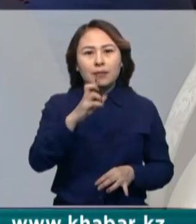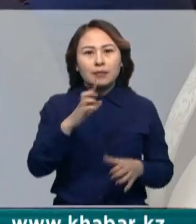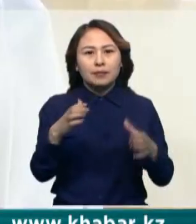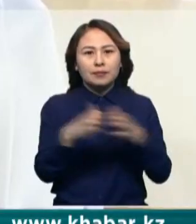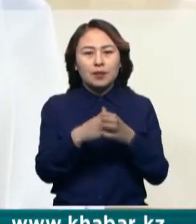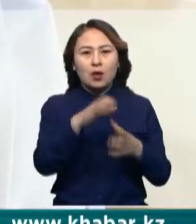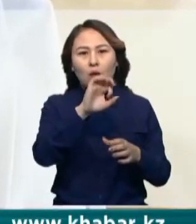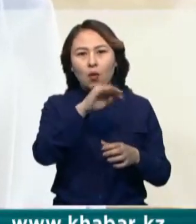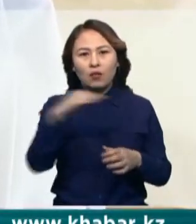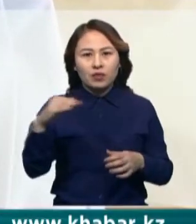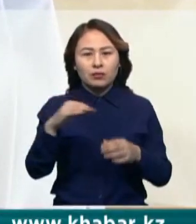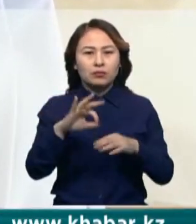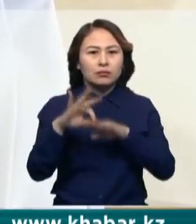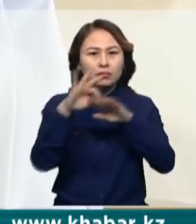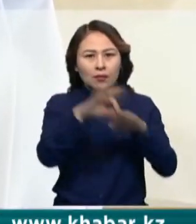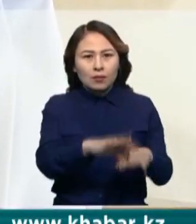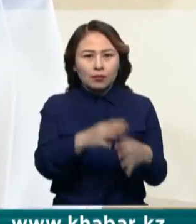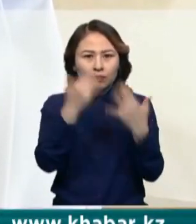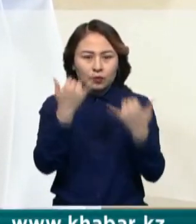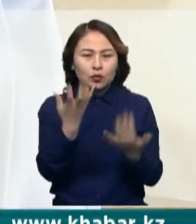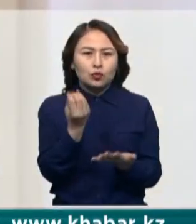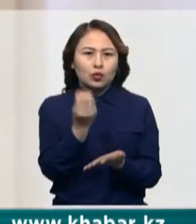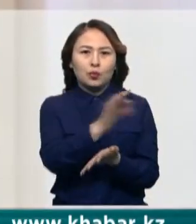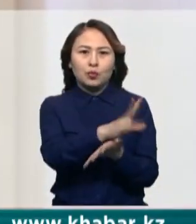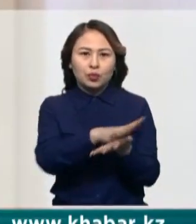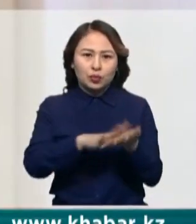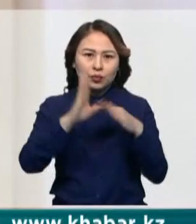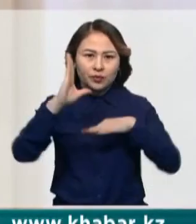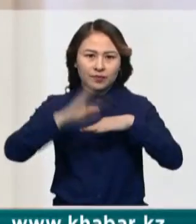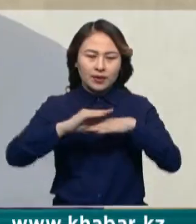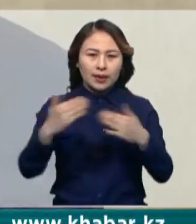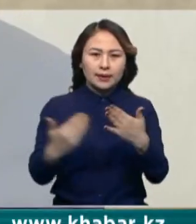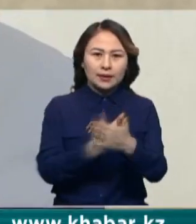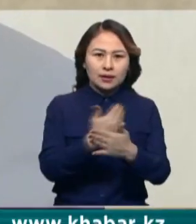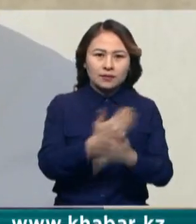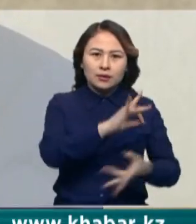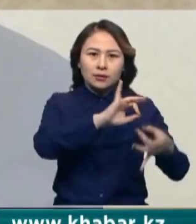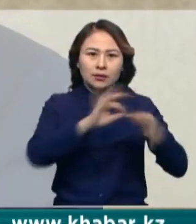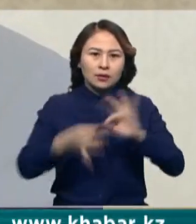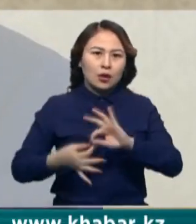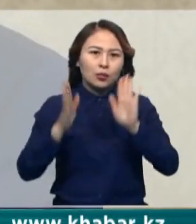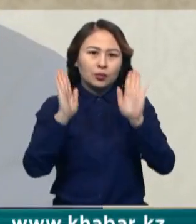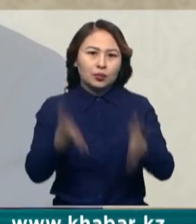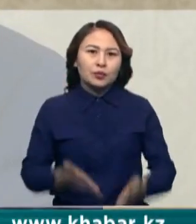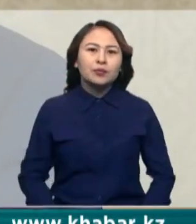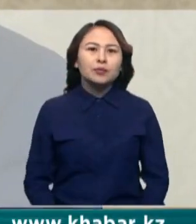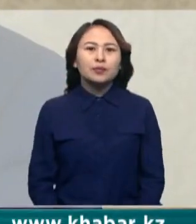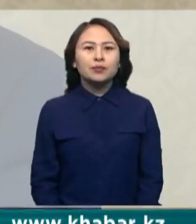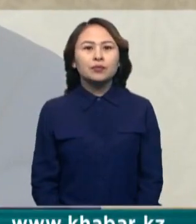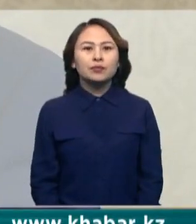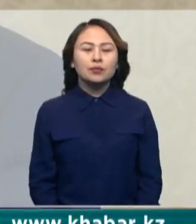Біріккен Араб Әмірліктеріне ресми сапары бүгінде жалғасады. Бұл туралы толығырақ қорытынды жаңалықтарымыздан біле аласыздар.